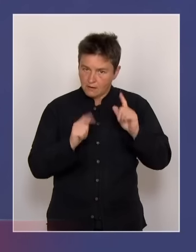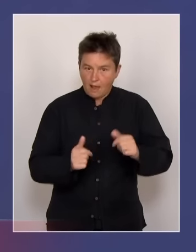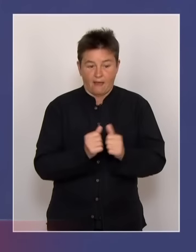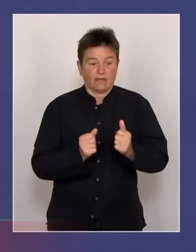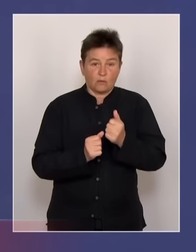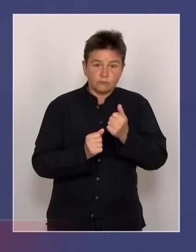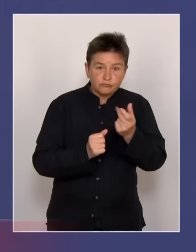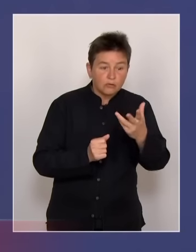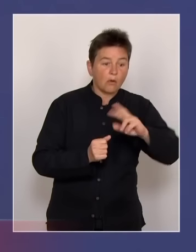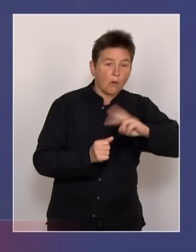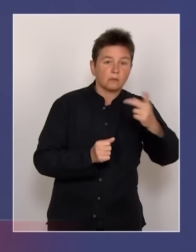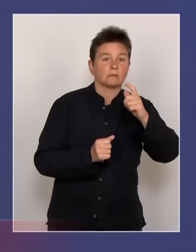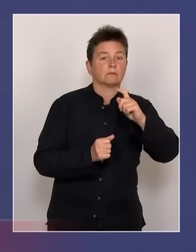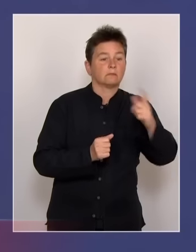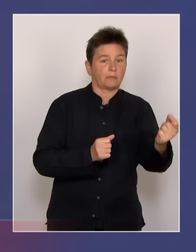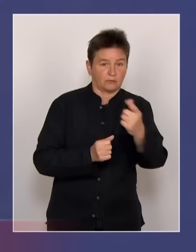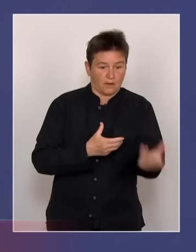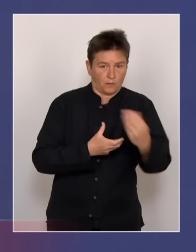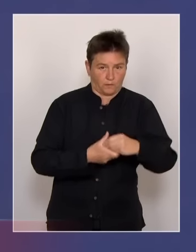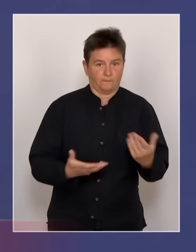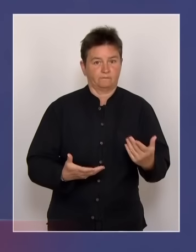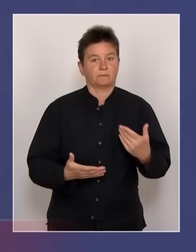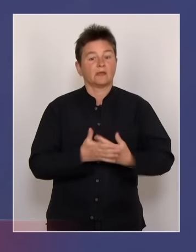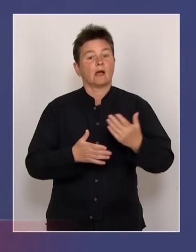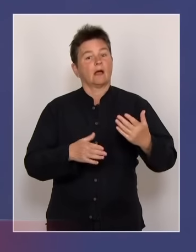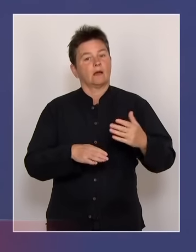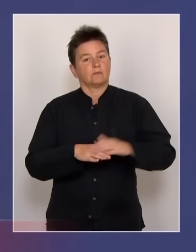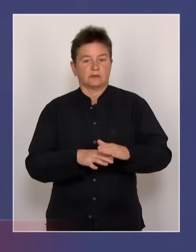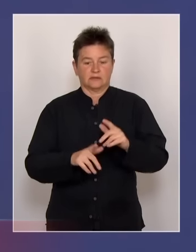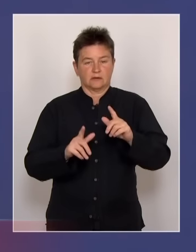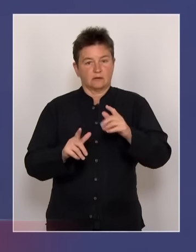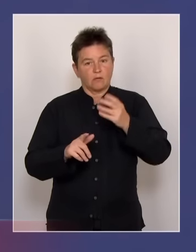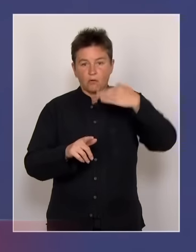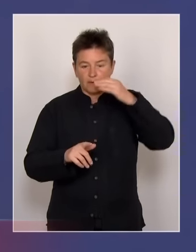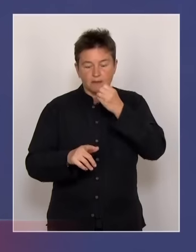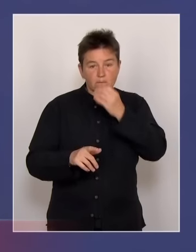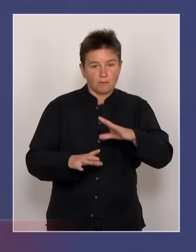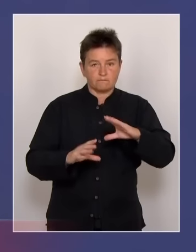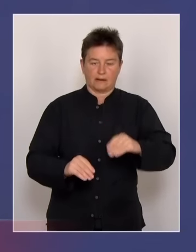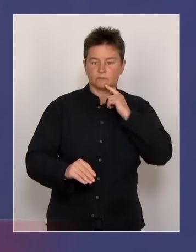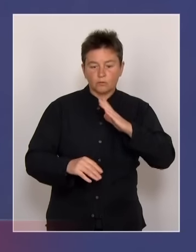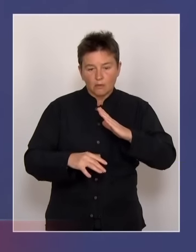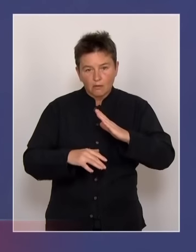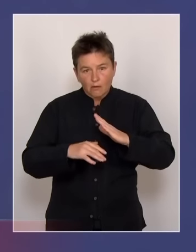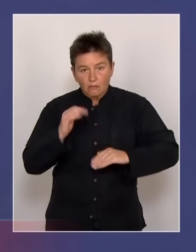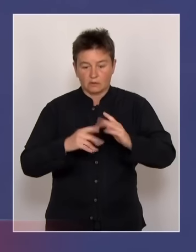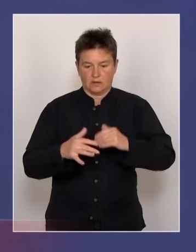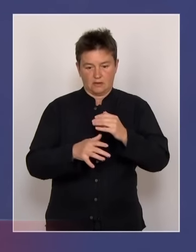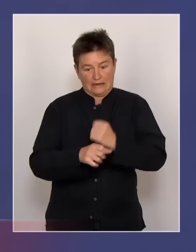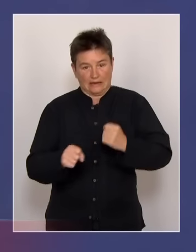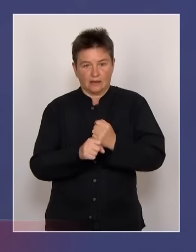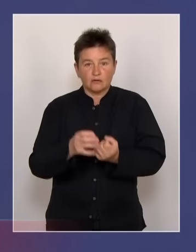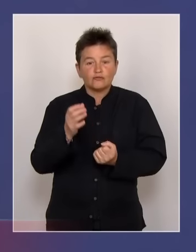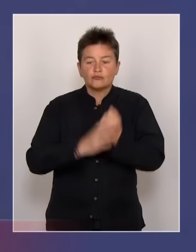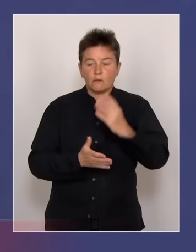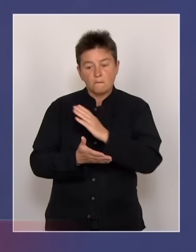Et la communauté politique européenne est à coup sûr le bon lieu pour bâtir ce nouveau paradigme